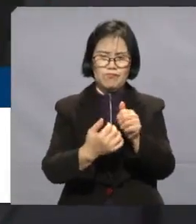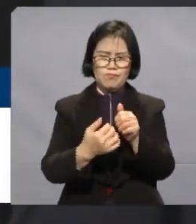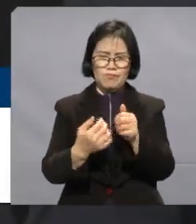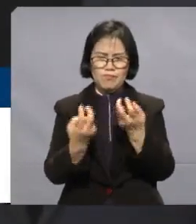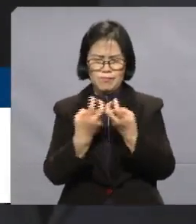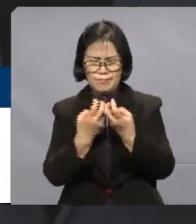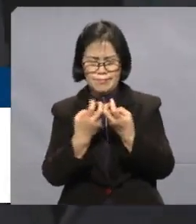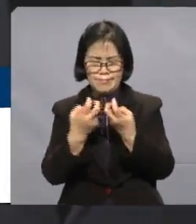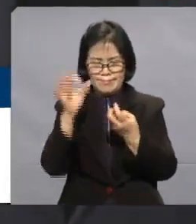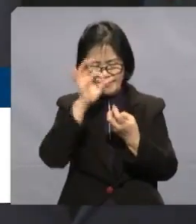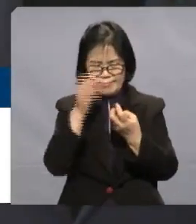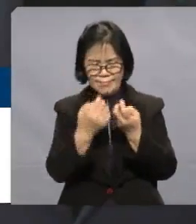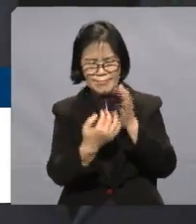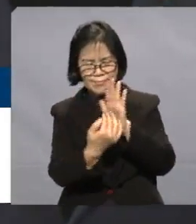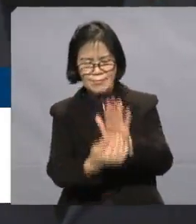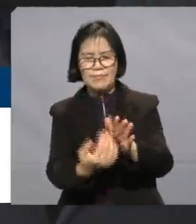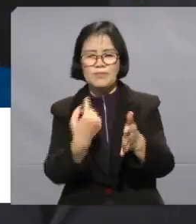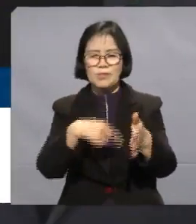막기 위해서